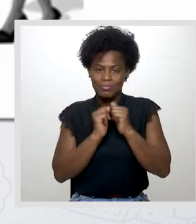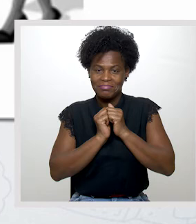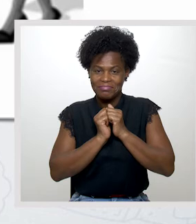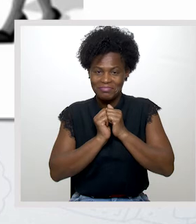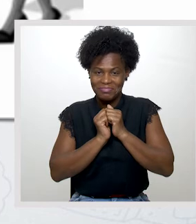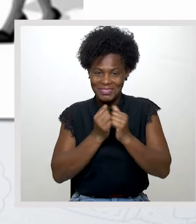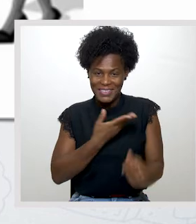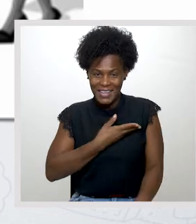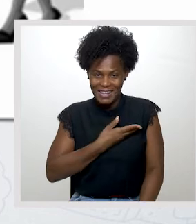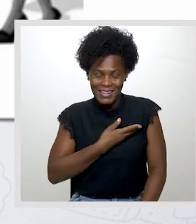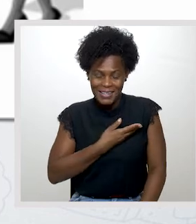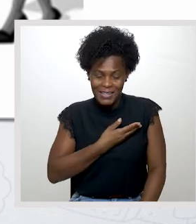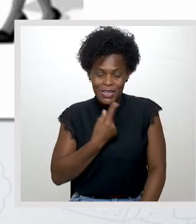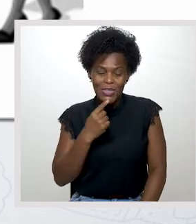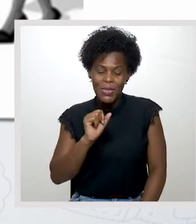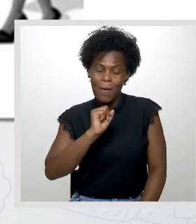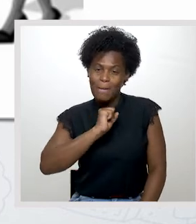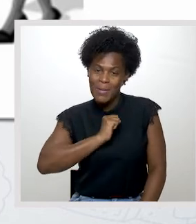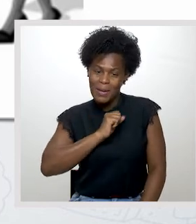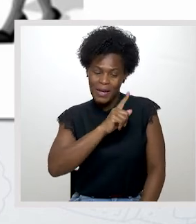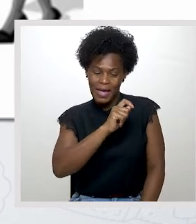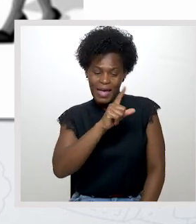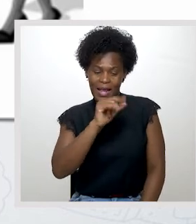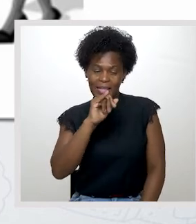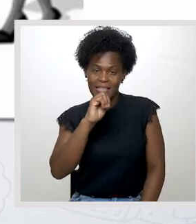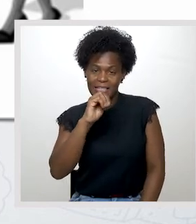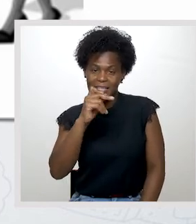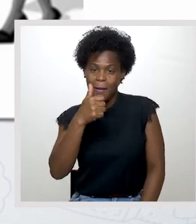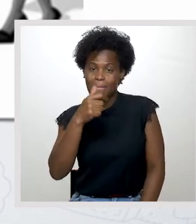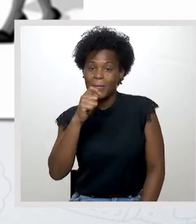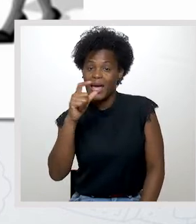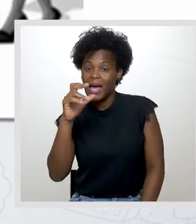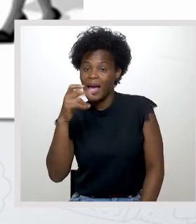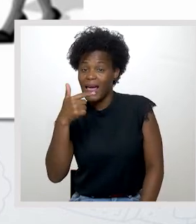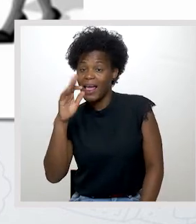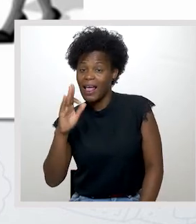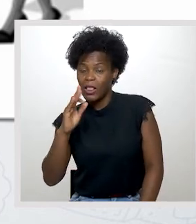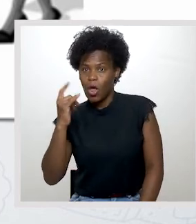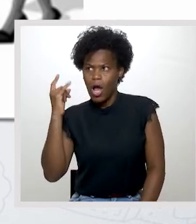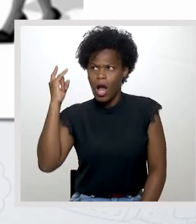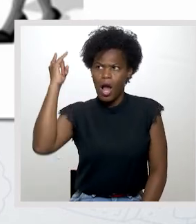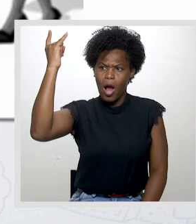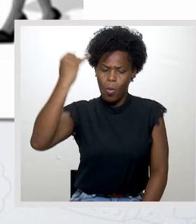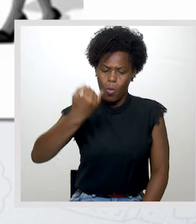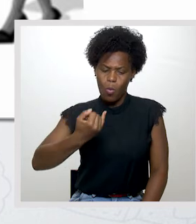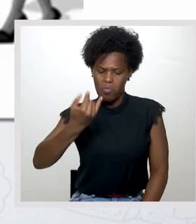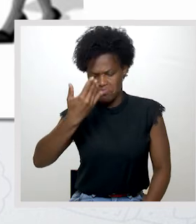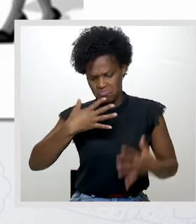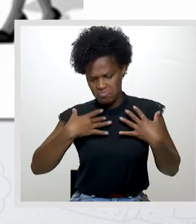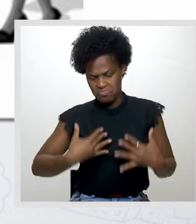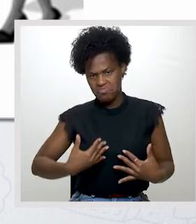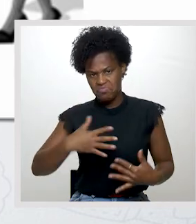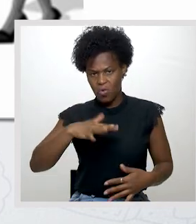D. Je m'appelle Elisabeth. Je suis grande et mince. J'ai des